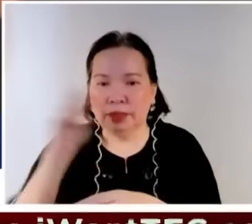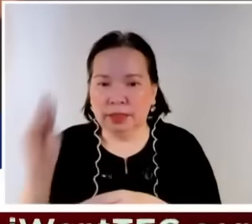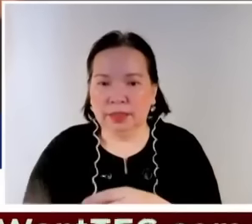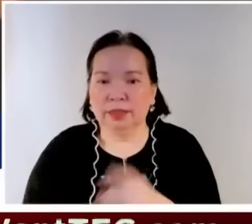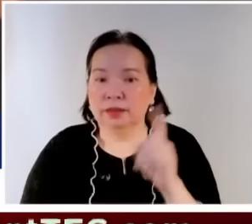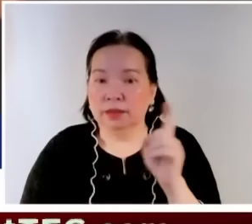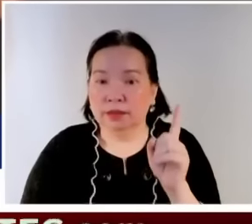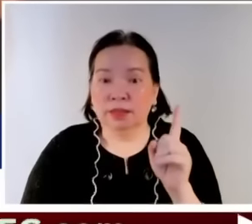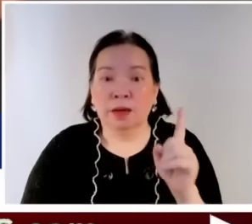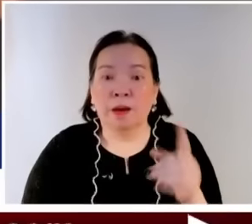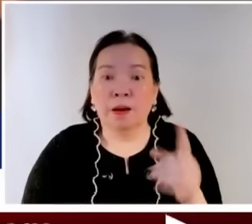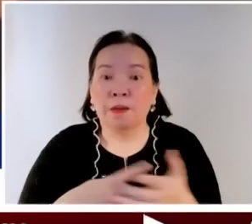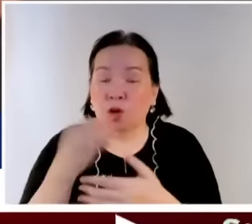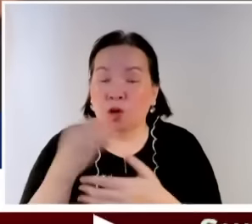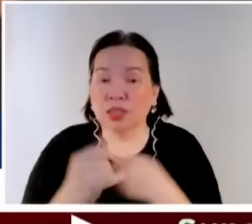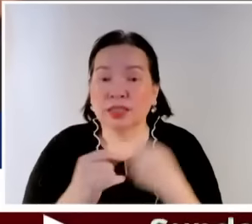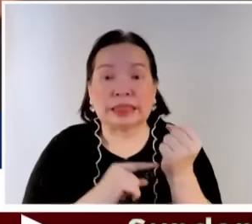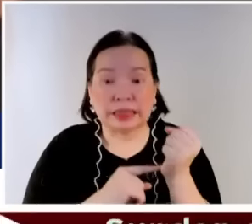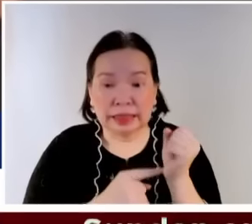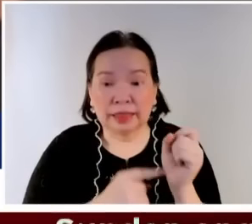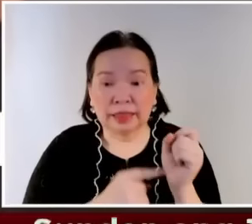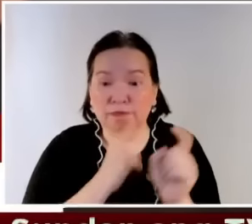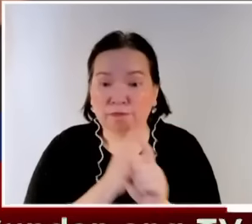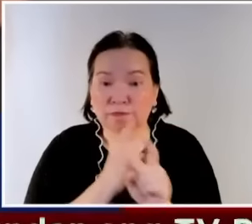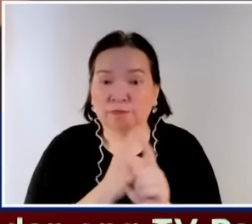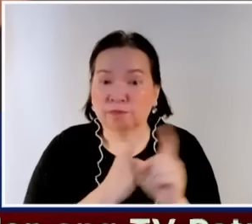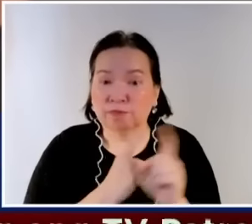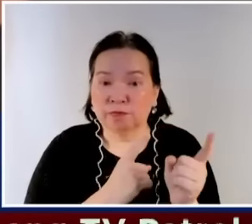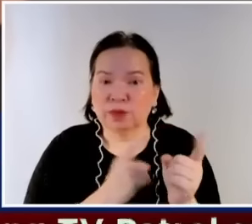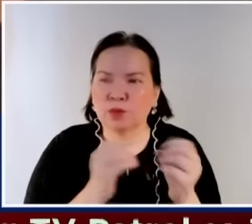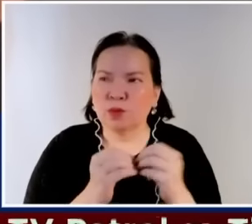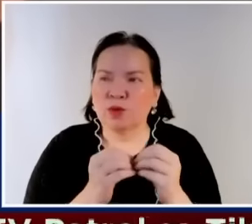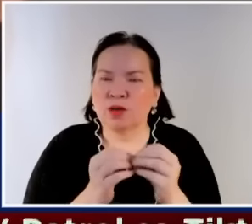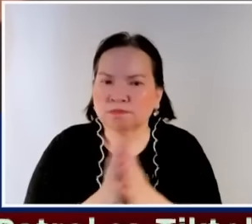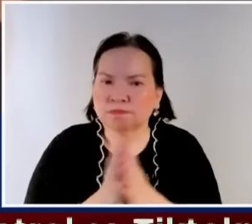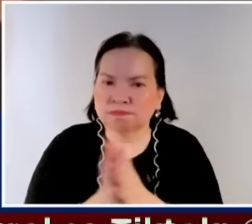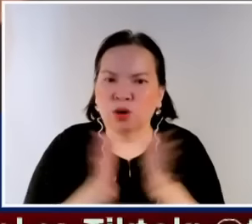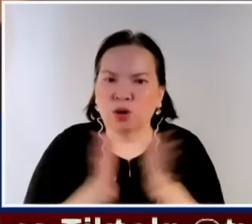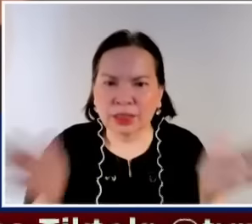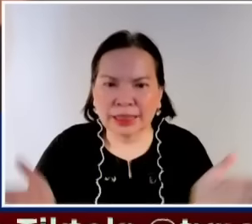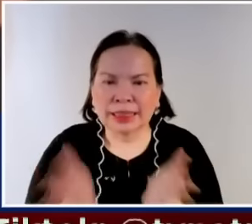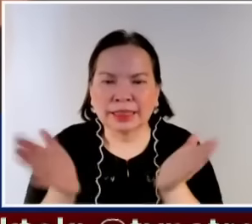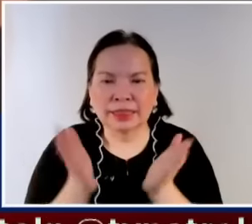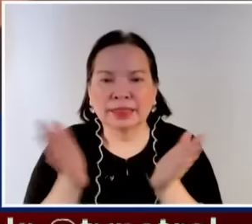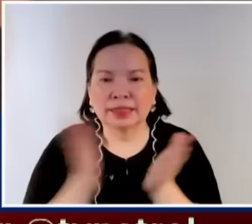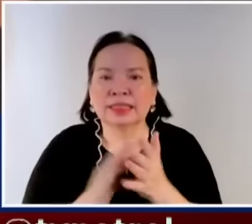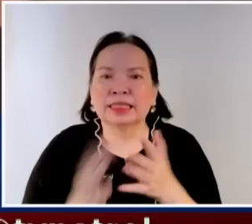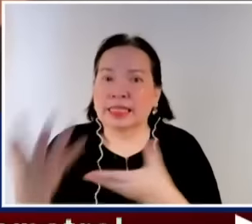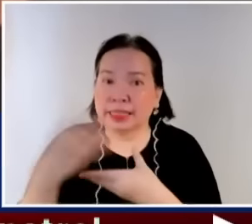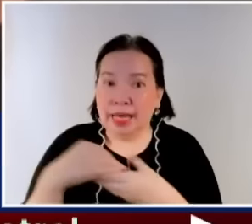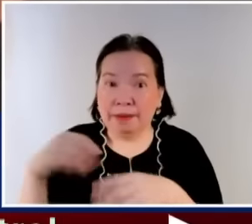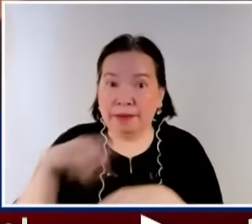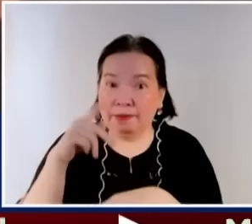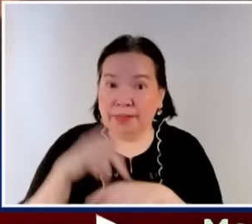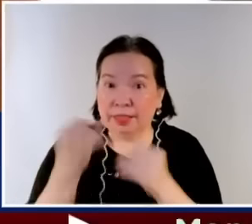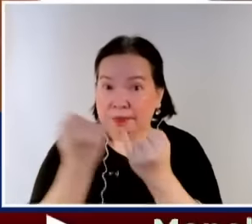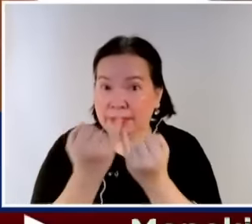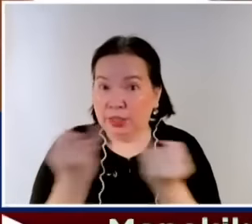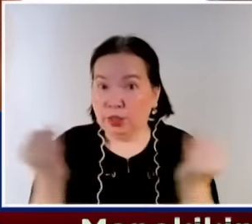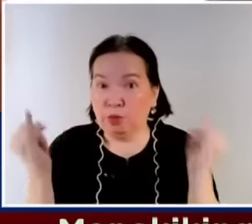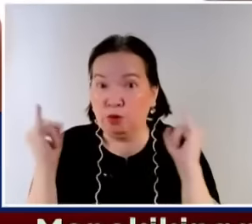proyekto na panimula para lalo pa pong pag-igihan at masigurado na mapasama po tayo sa